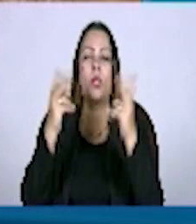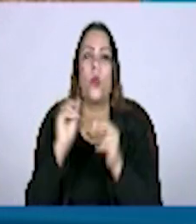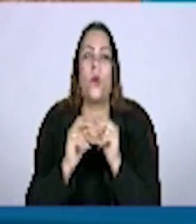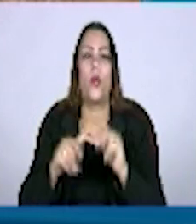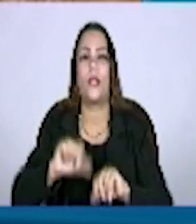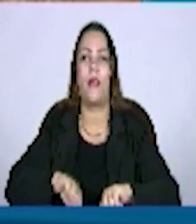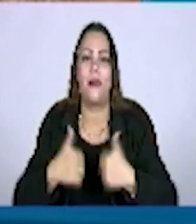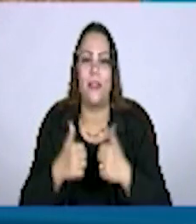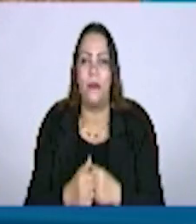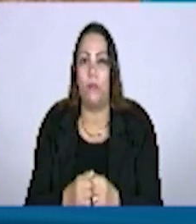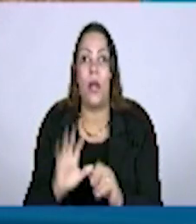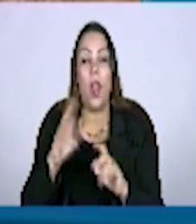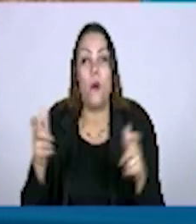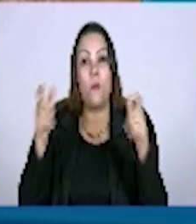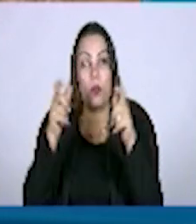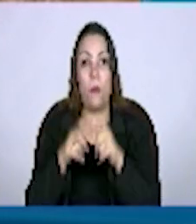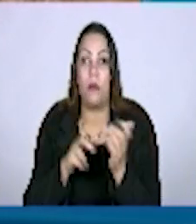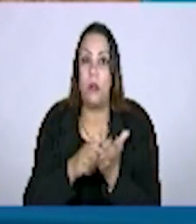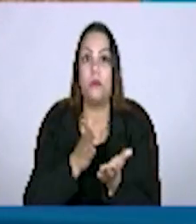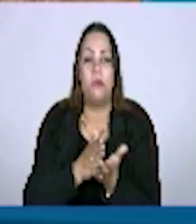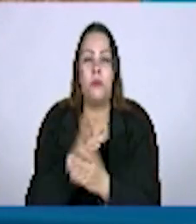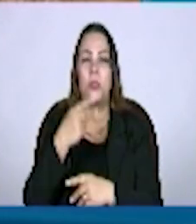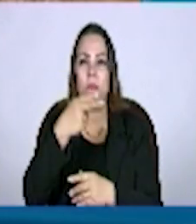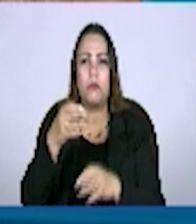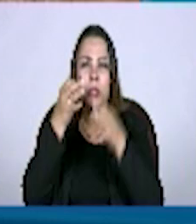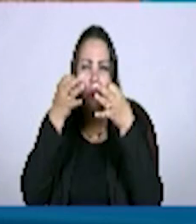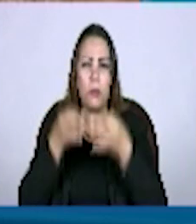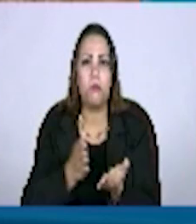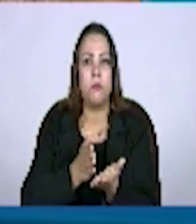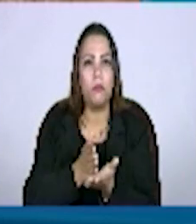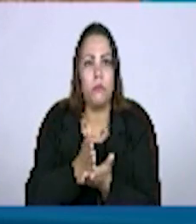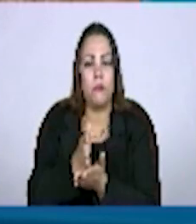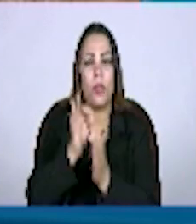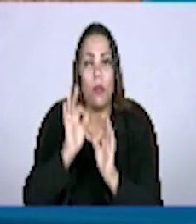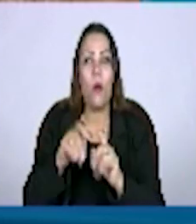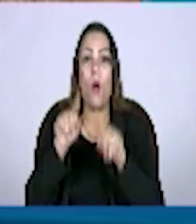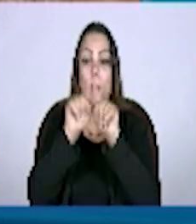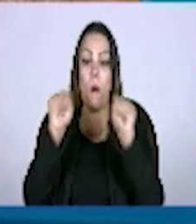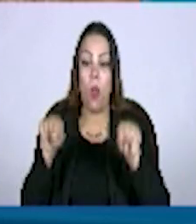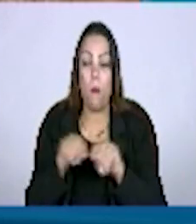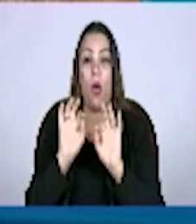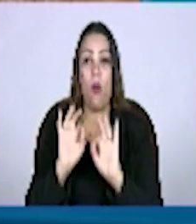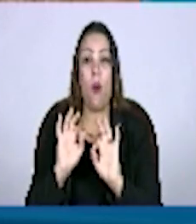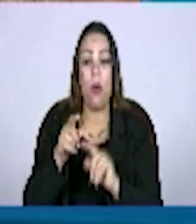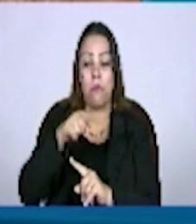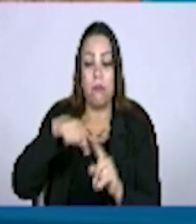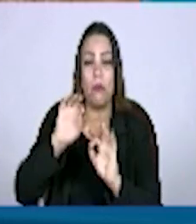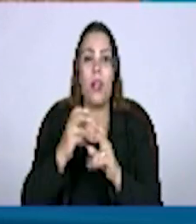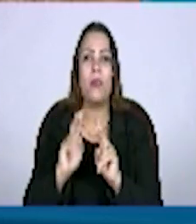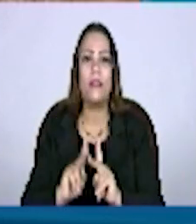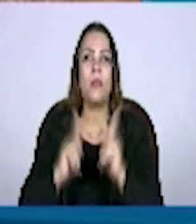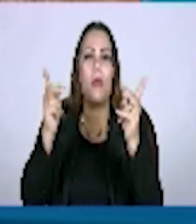الحياه لو المجتمعات ماشيه على الخط المرسوم وظلت في المربع اللي هي موجوده فيه لن تتحقق